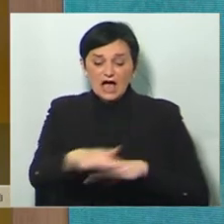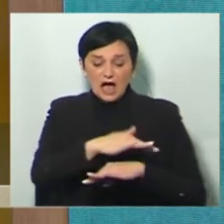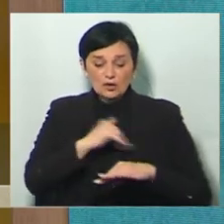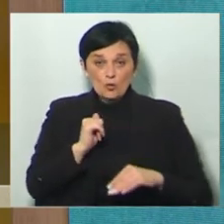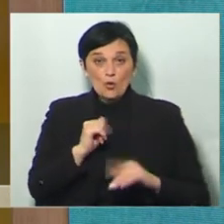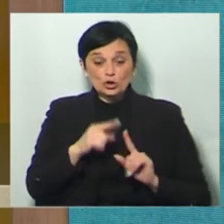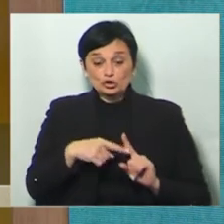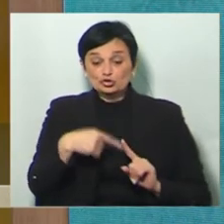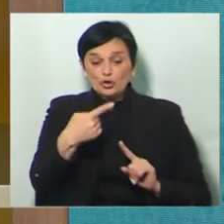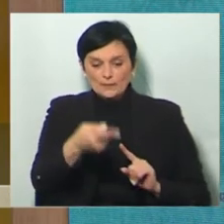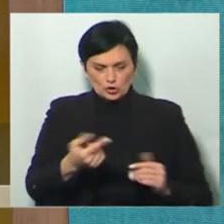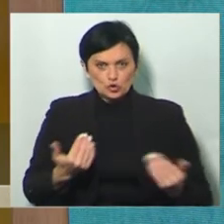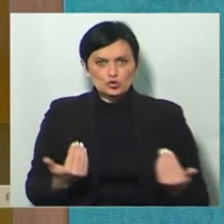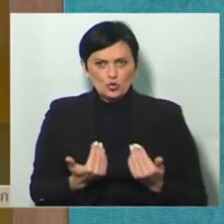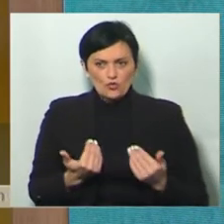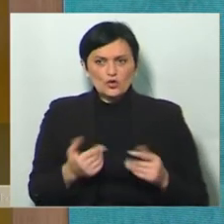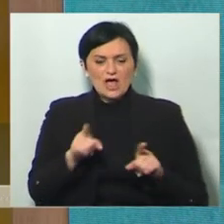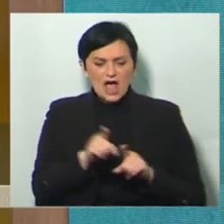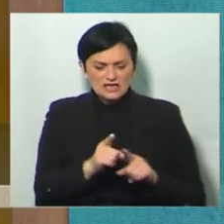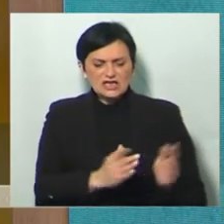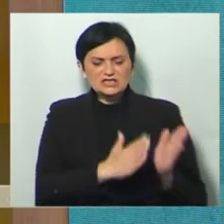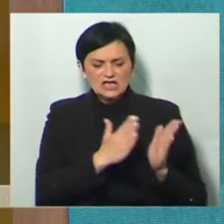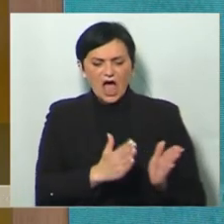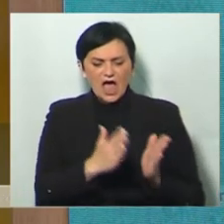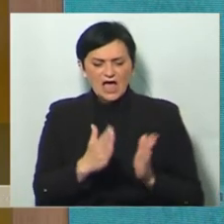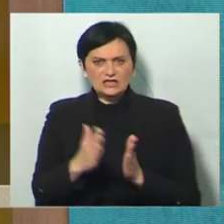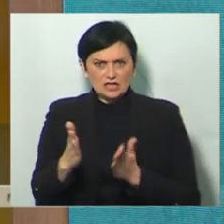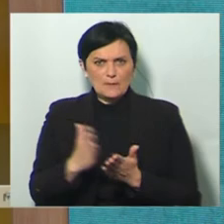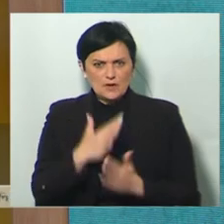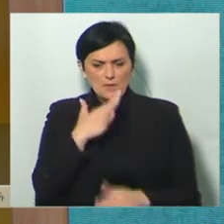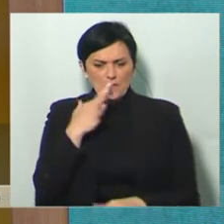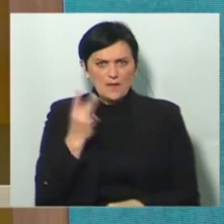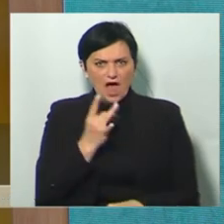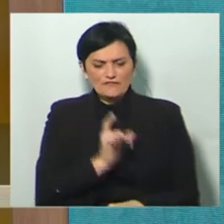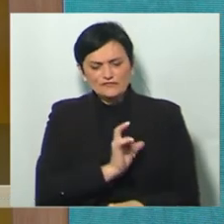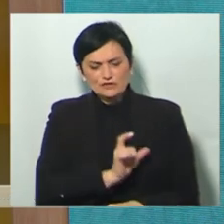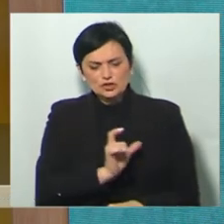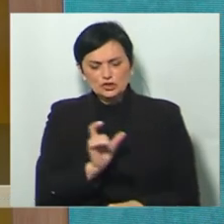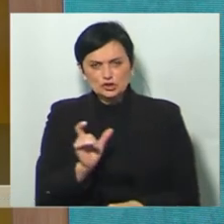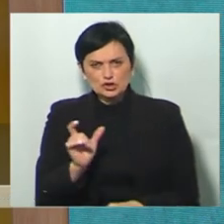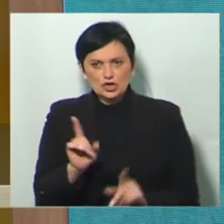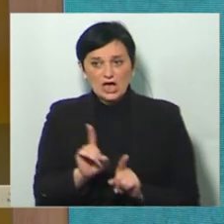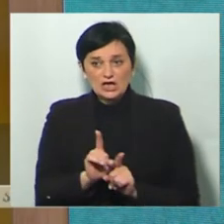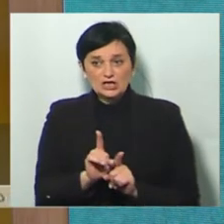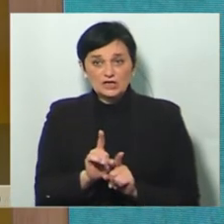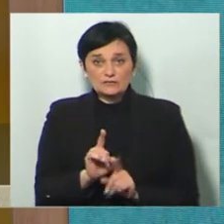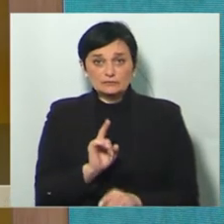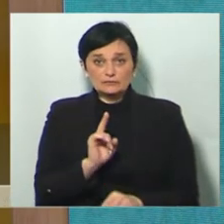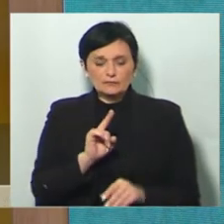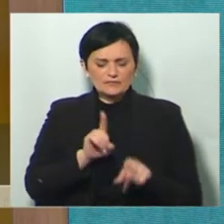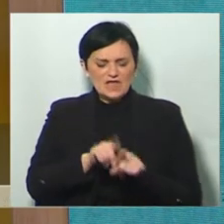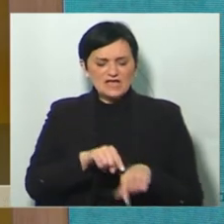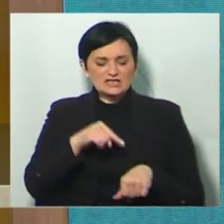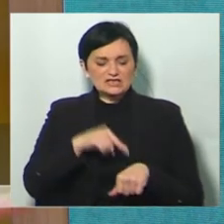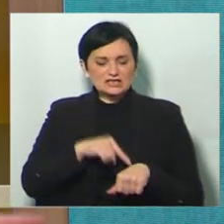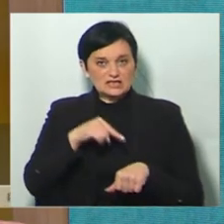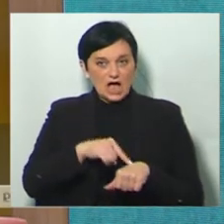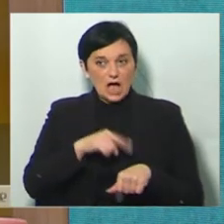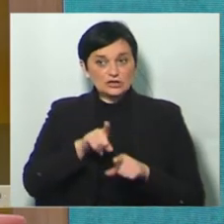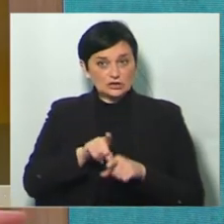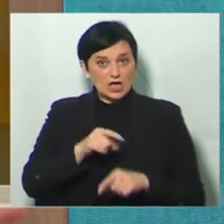Შემდეგ ცხოვრებაში არაერთხელ დგება ასეთი ეტაპი. Da, aranaklep vidre mozarteps aseti gantsda